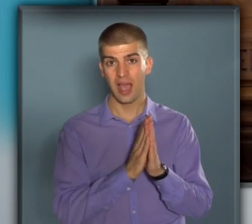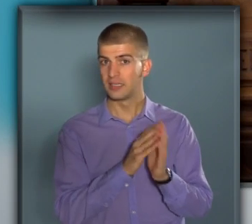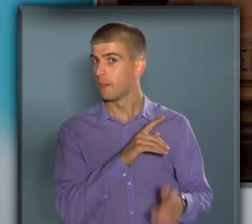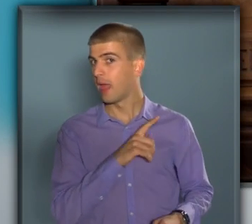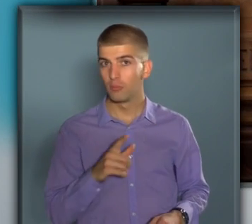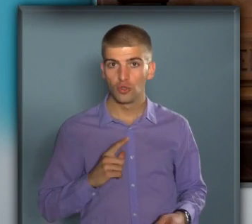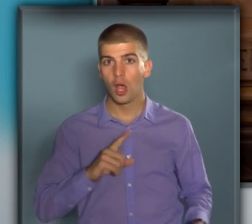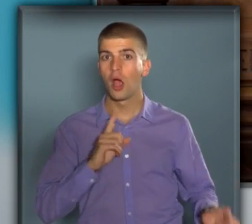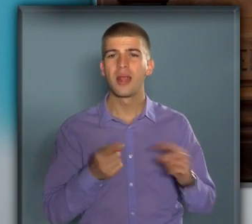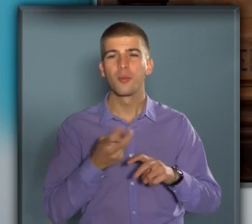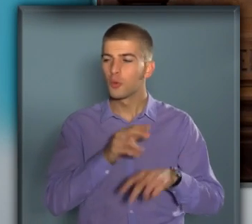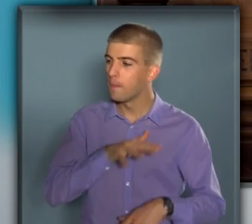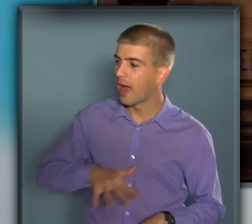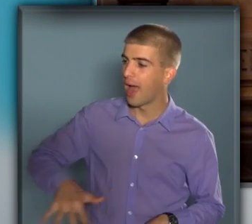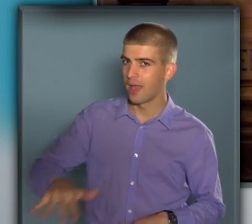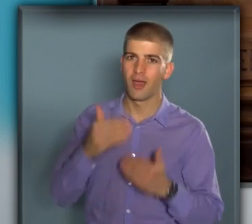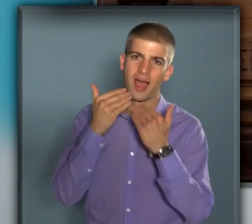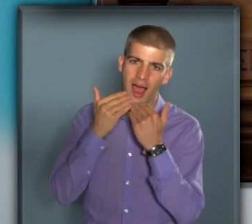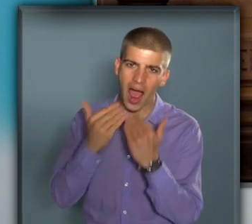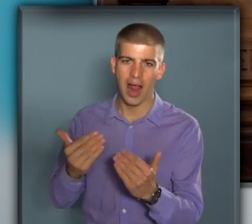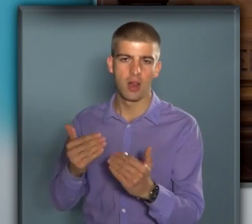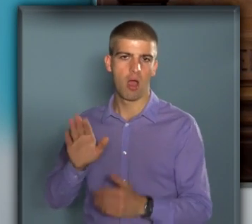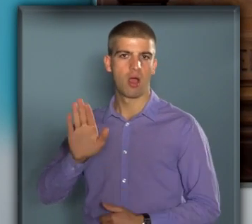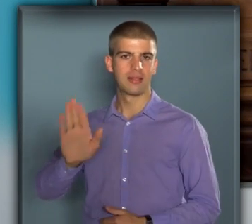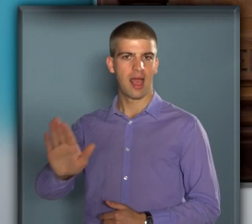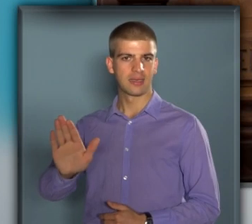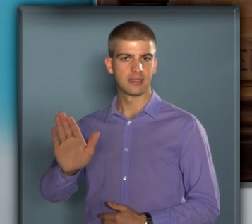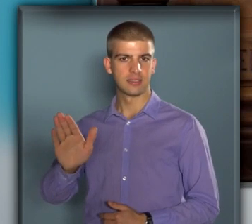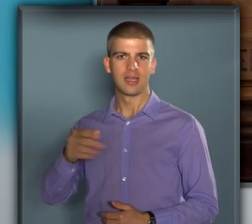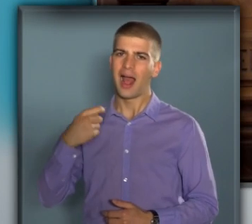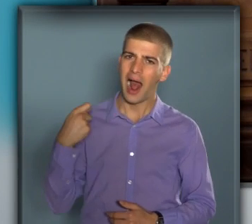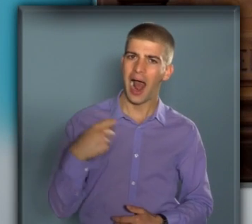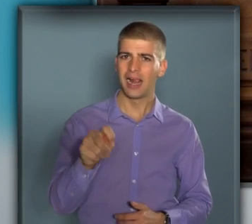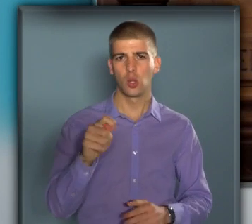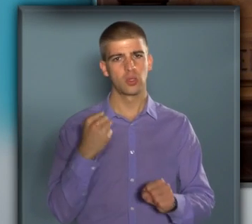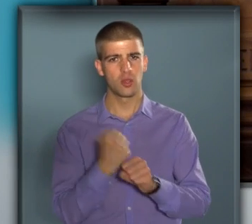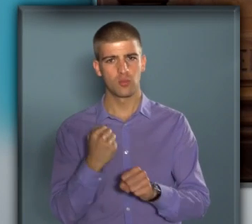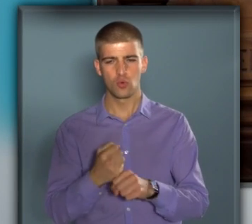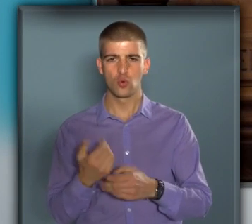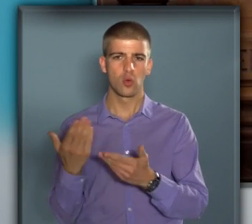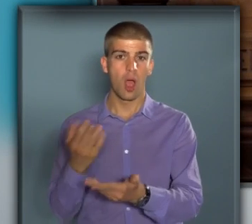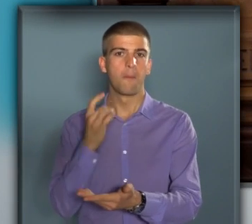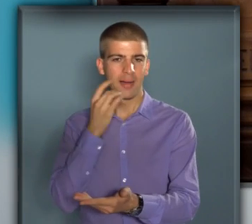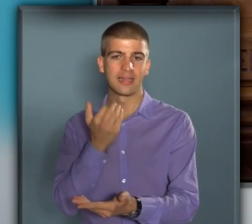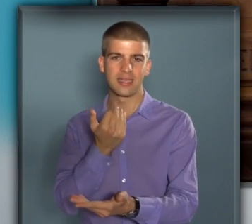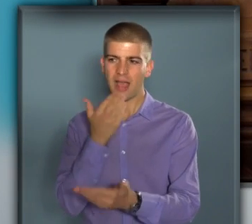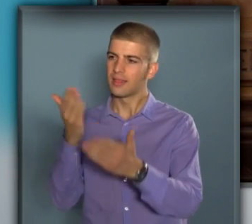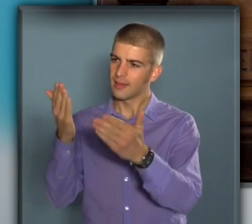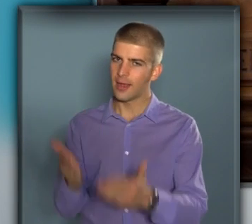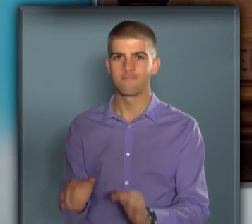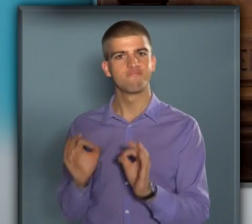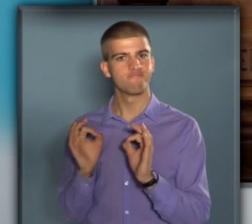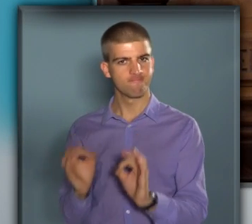hanem egész Kőbánya hálával tartozik. Hálával tartozik azért az áldozatos munkáért, amelyet Berecki Endre